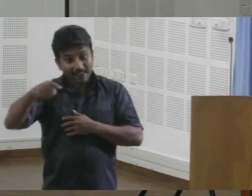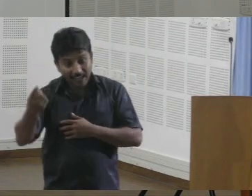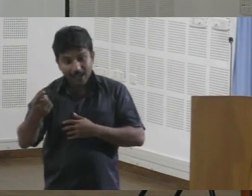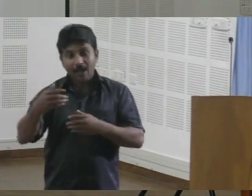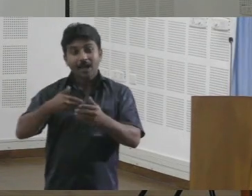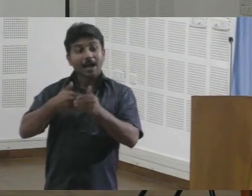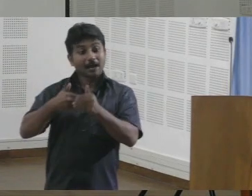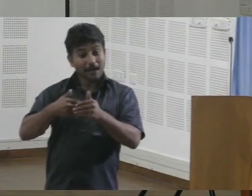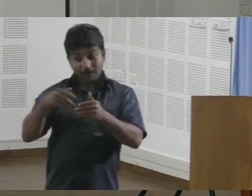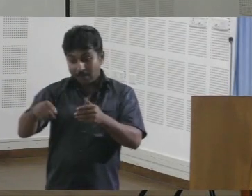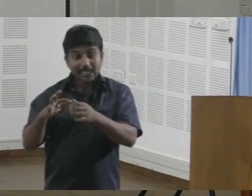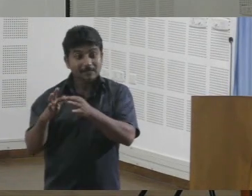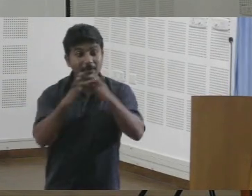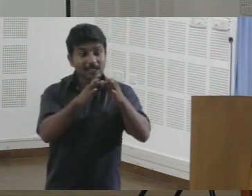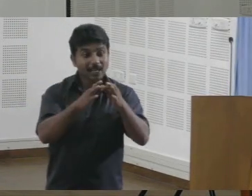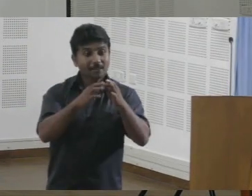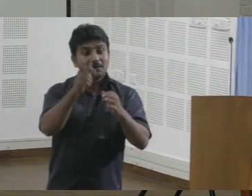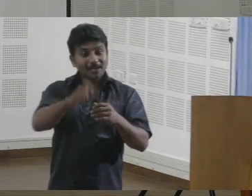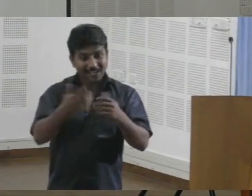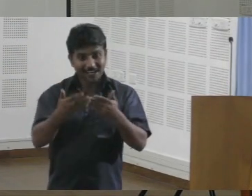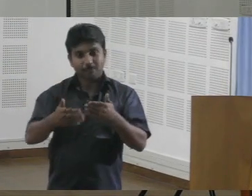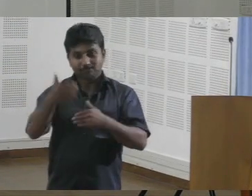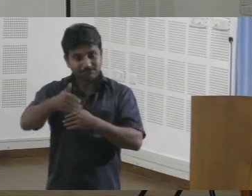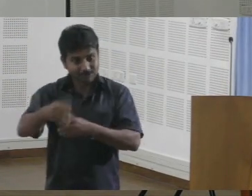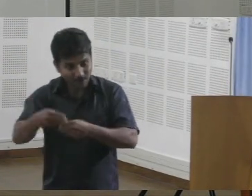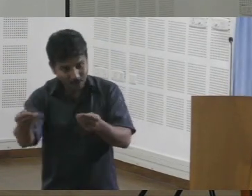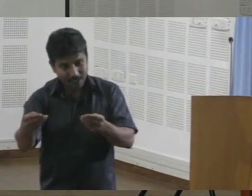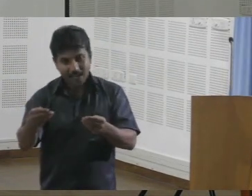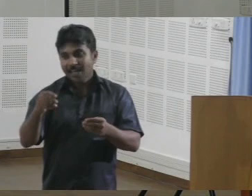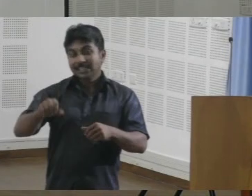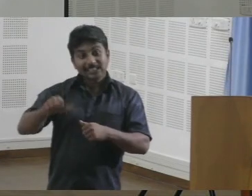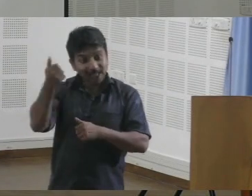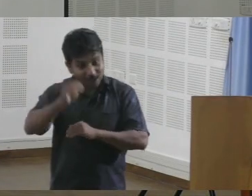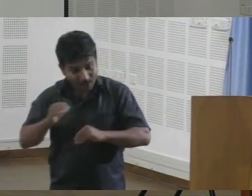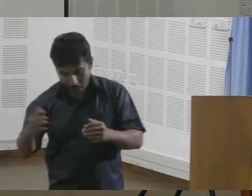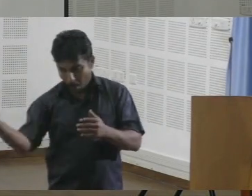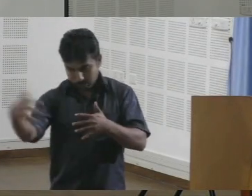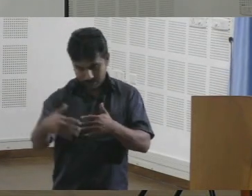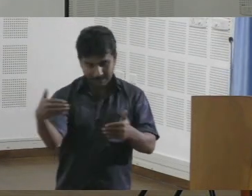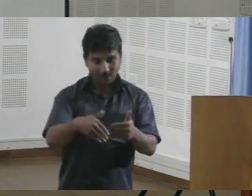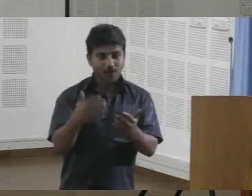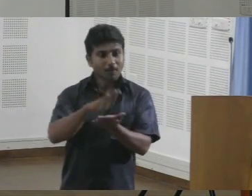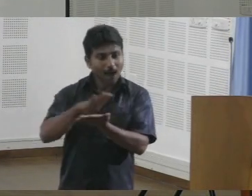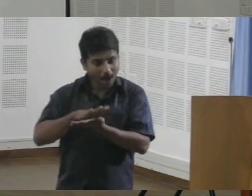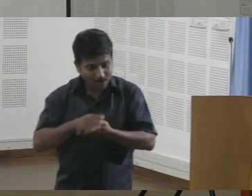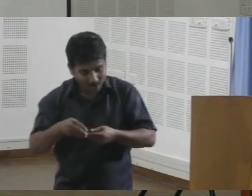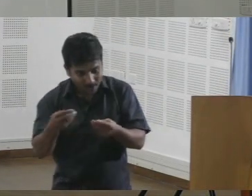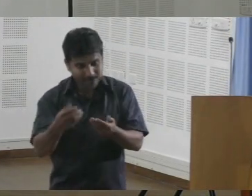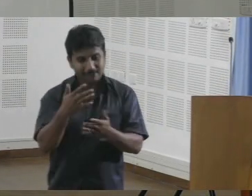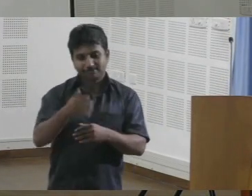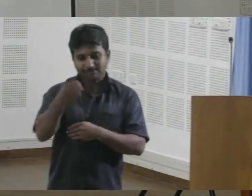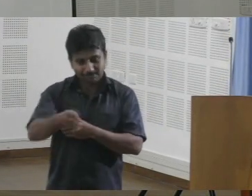എ സ്പെഷ്യൽ അത്ലറ്റ് ആയിട്ട് കുറേ ഇതുപോലെ പാർട്ടിസിപ്പേറ്റ് ചെയ്ത് വിൻ ചെയ്ത കുട്ടികളെയൊക്കെ വിളിച്ചു. അപ്പോൾ ആ ഒരു ഫംഗ്ഷന് പോയി. അവിടെ അവനൊരു